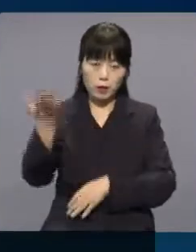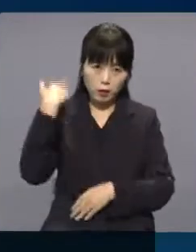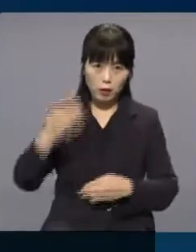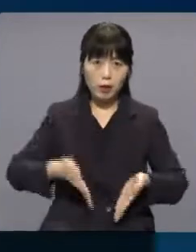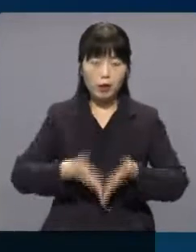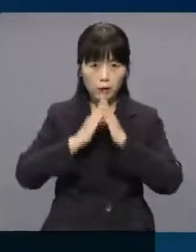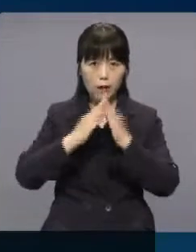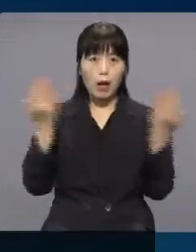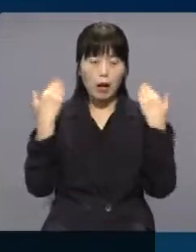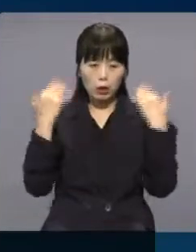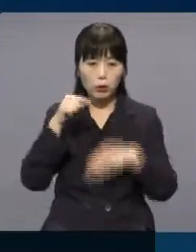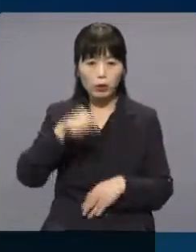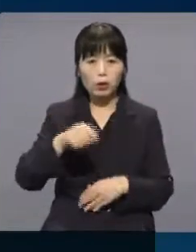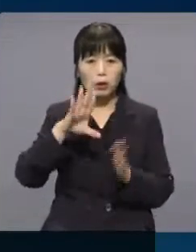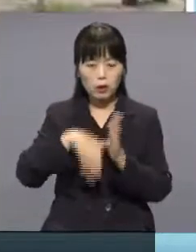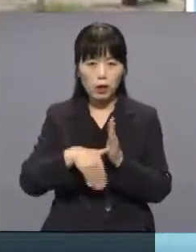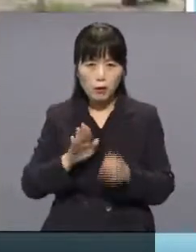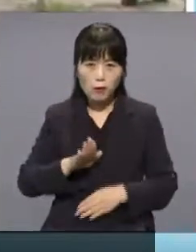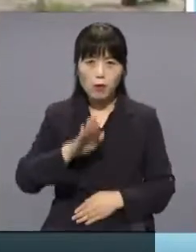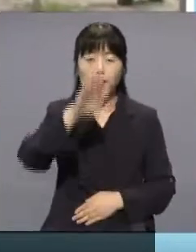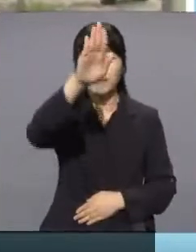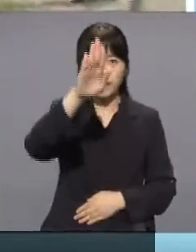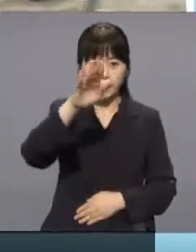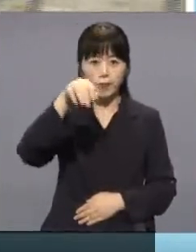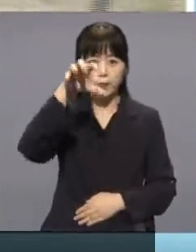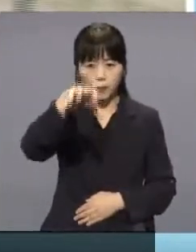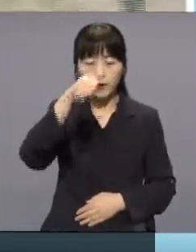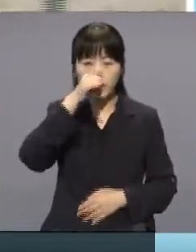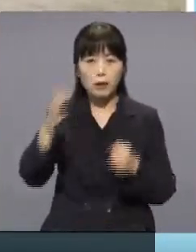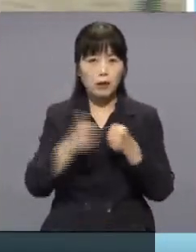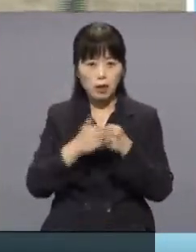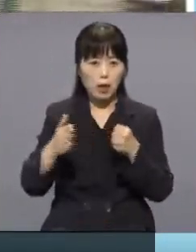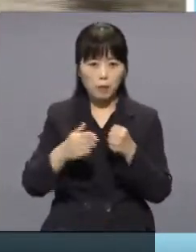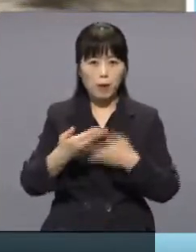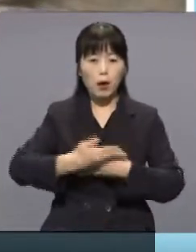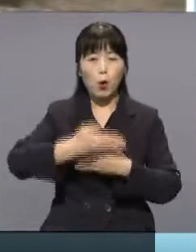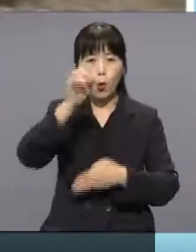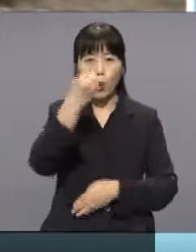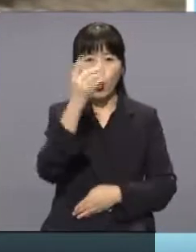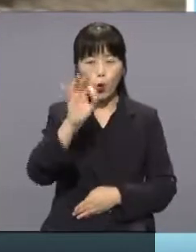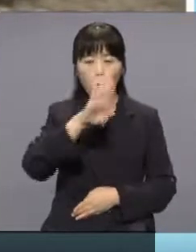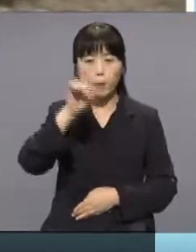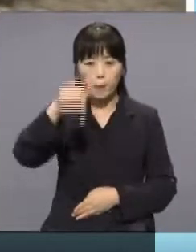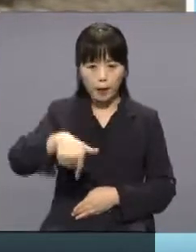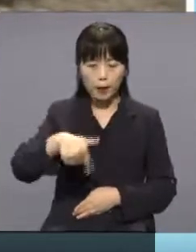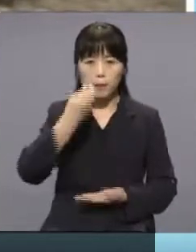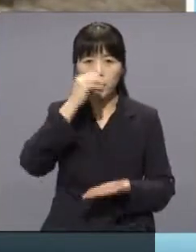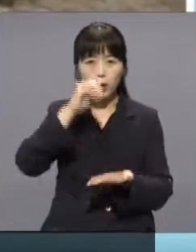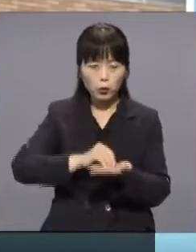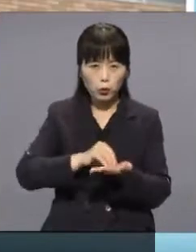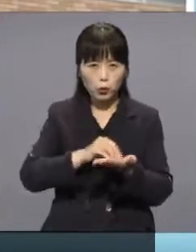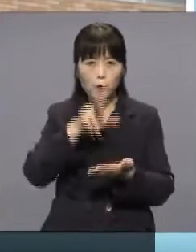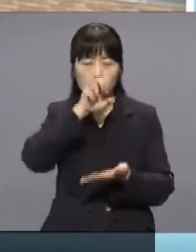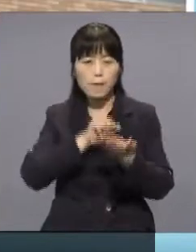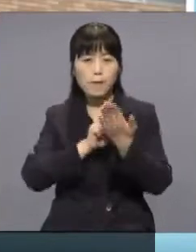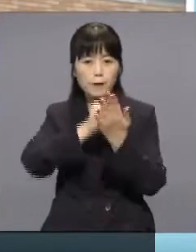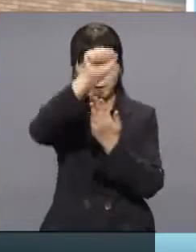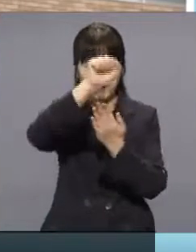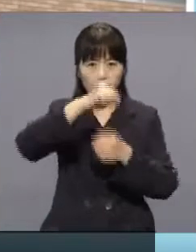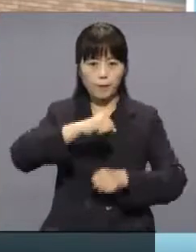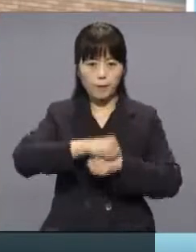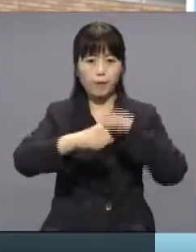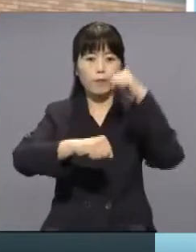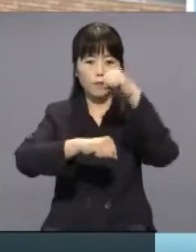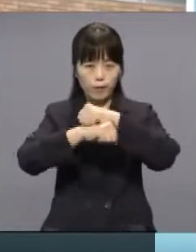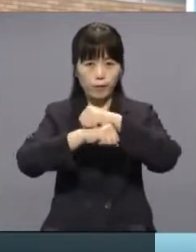학교입니다 당시 학교가 오르막길 언덕길에 위치하고 있다 보니까 옹벽이라고 하죠 벽돌과 시멘트로 석축을 쌓은